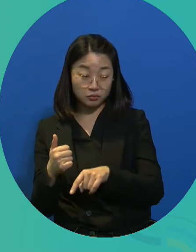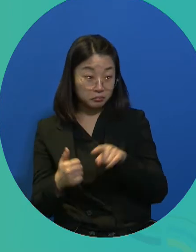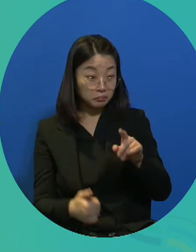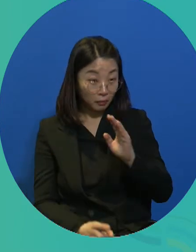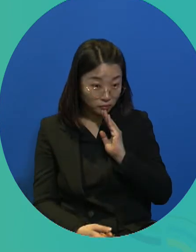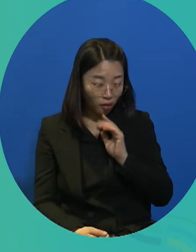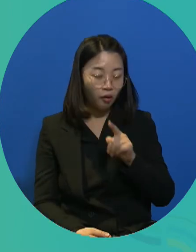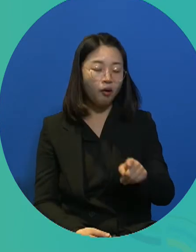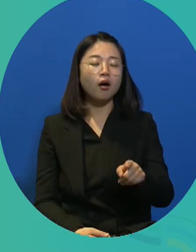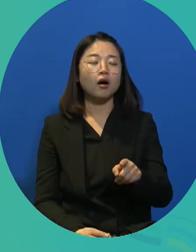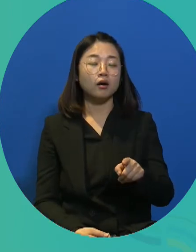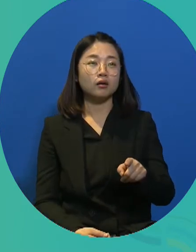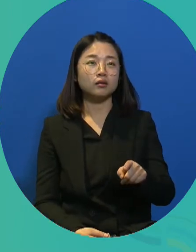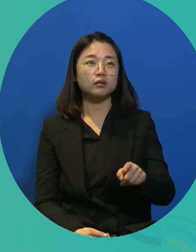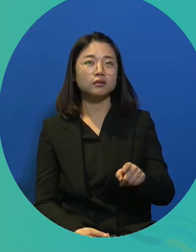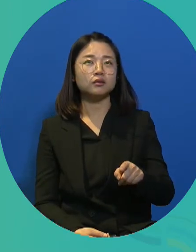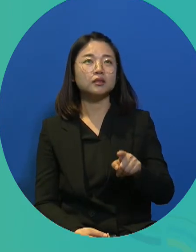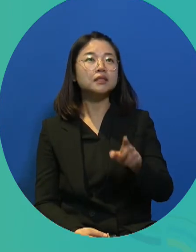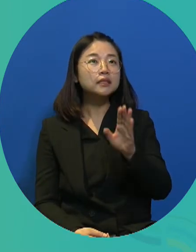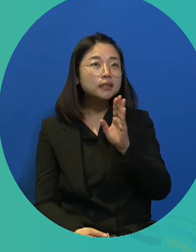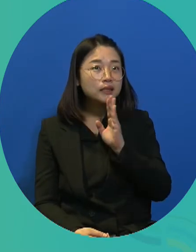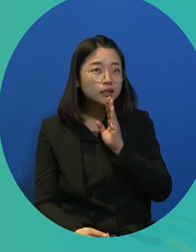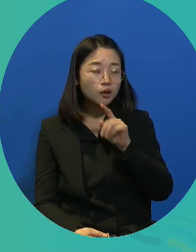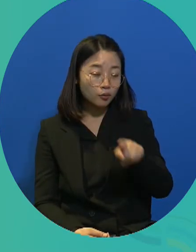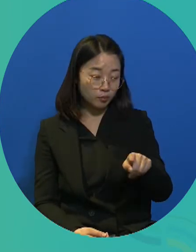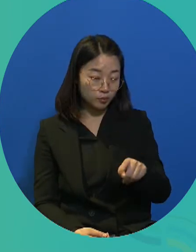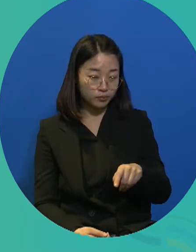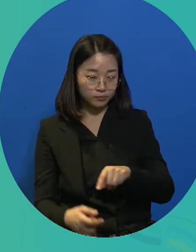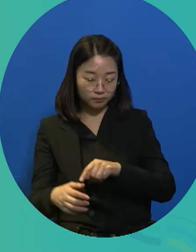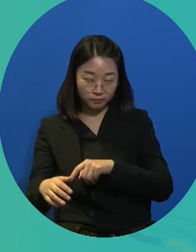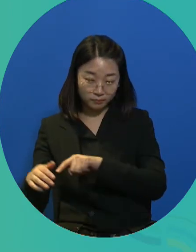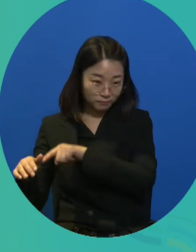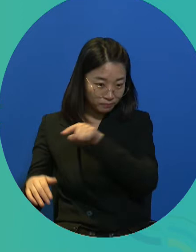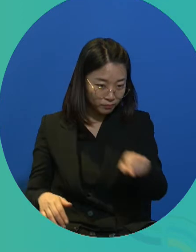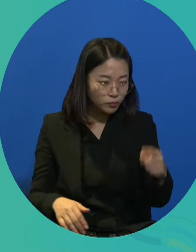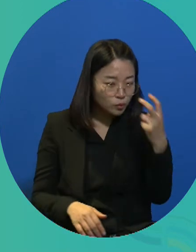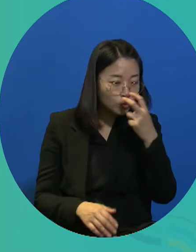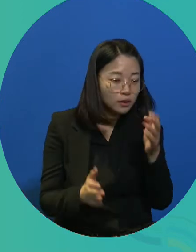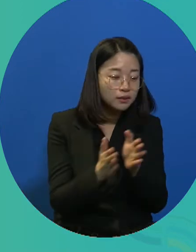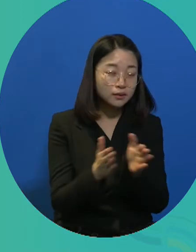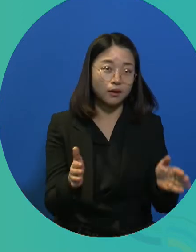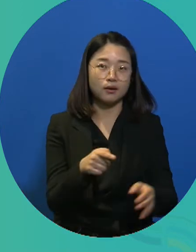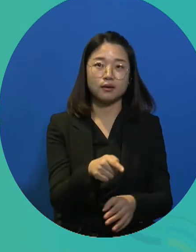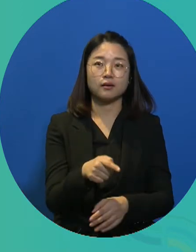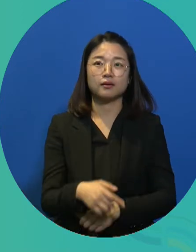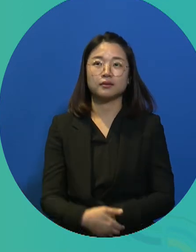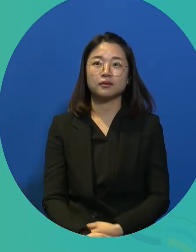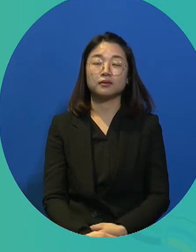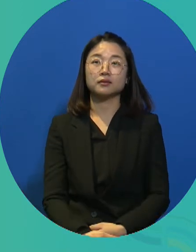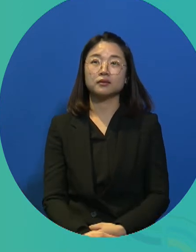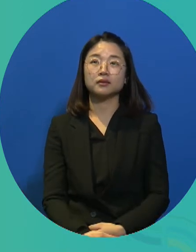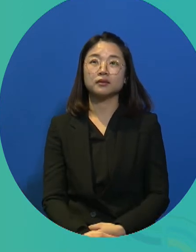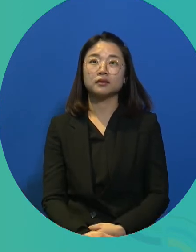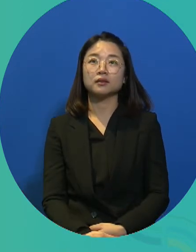경우에는 CRPD 위원회가 직권으로 조사를 실시할 수 있습니다. 앞서